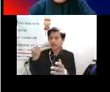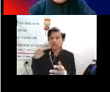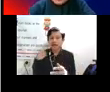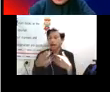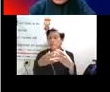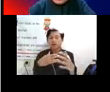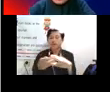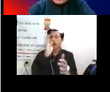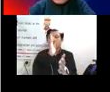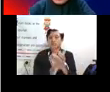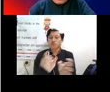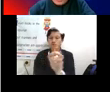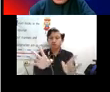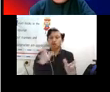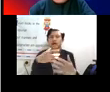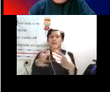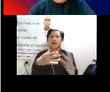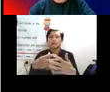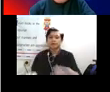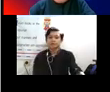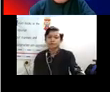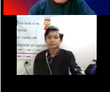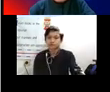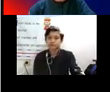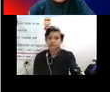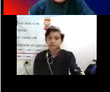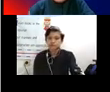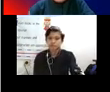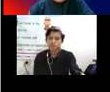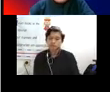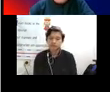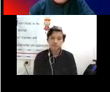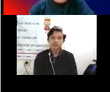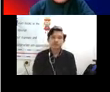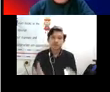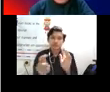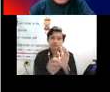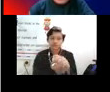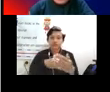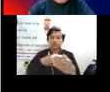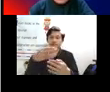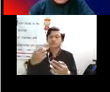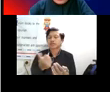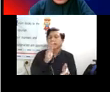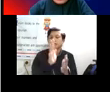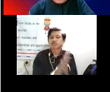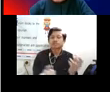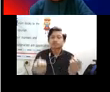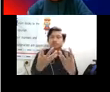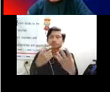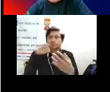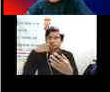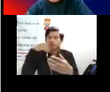jika sudah dimasukkan nanti tinggal klik save nanti akan muncul di kolom yang sebelah tengah ini jika kita Klik